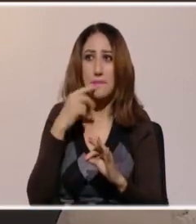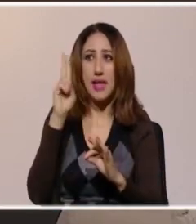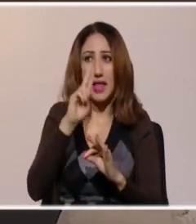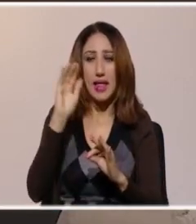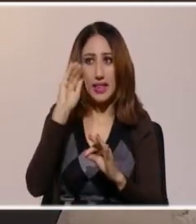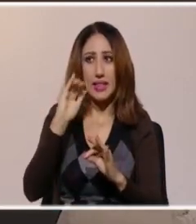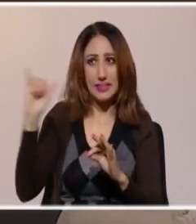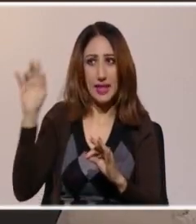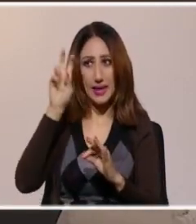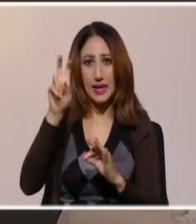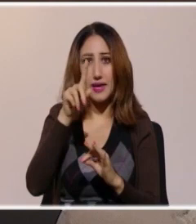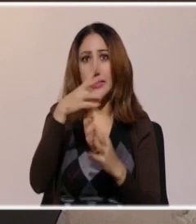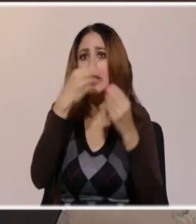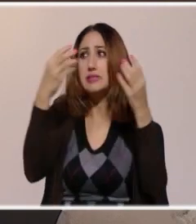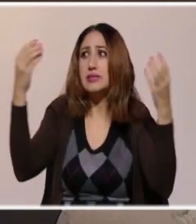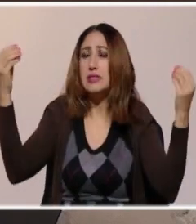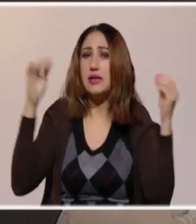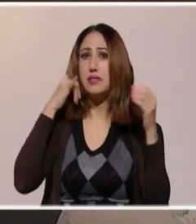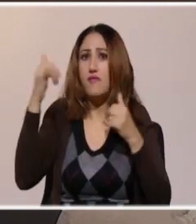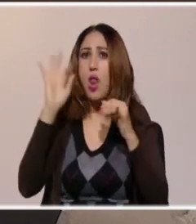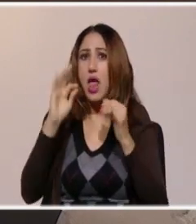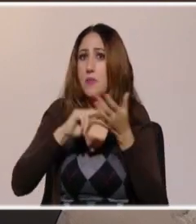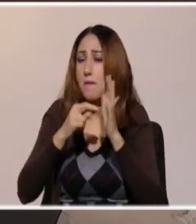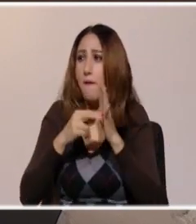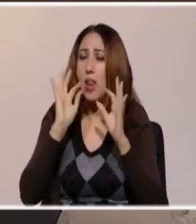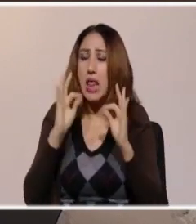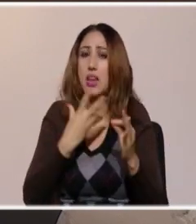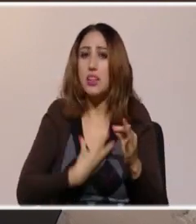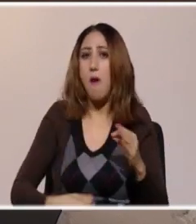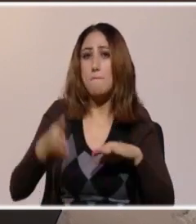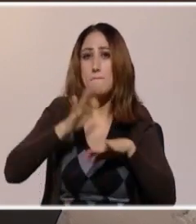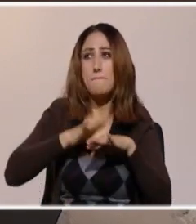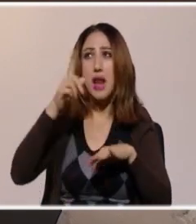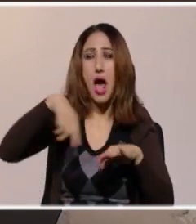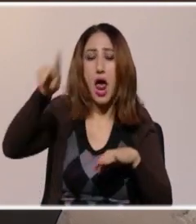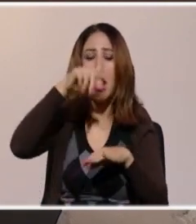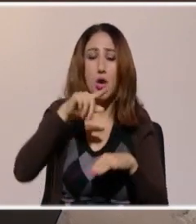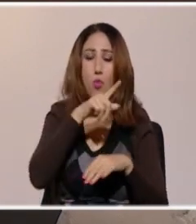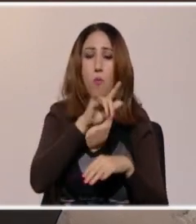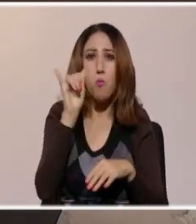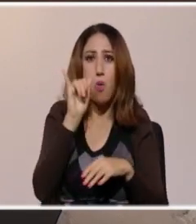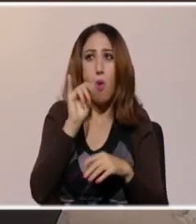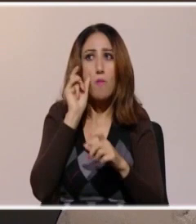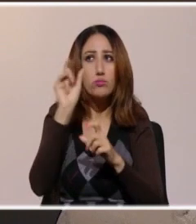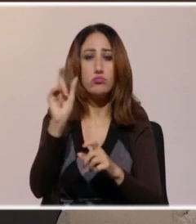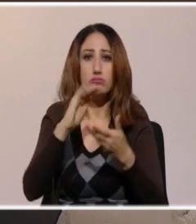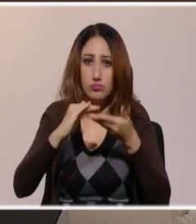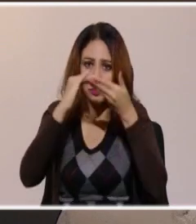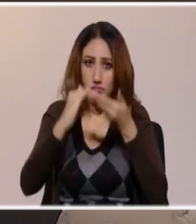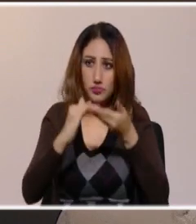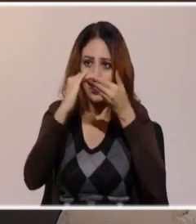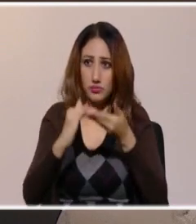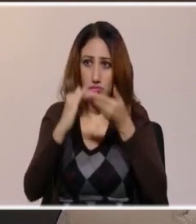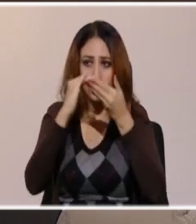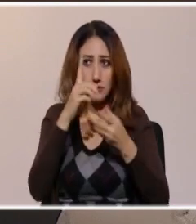تحيه كاريوكا، يعني ناس كتير كتير. كل الناس ما بيسمعش ان حد دخل، سمير